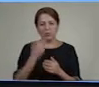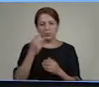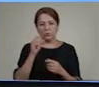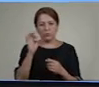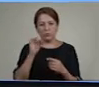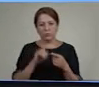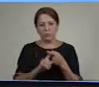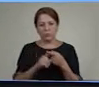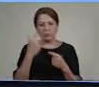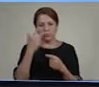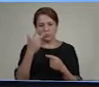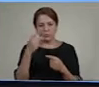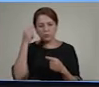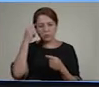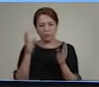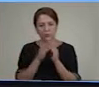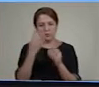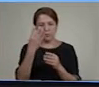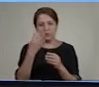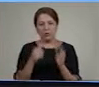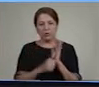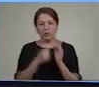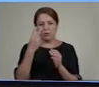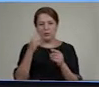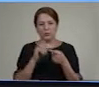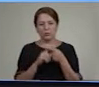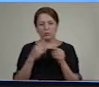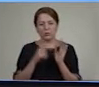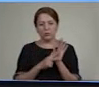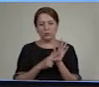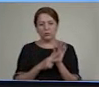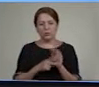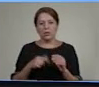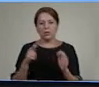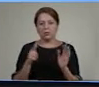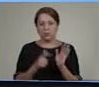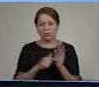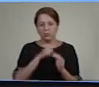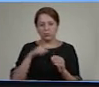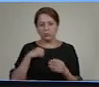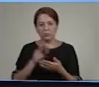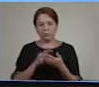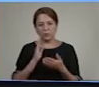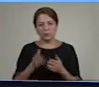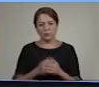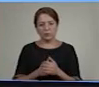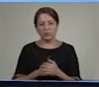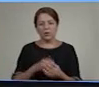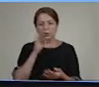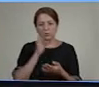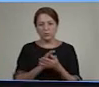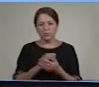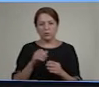ni qo'shsak 3 dildigi bilan 4. 6 ga 2 ni qo'shsak 8, 7 ni o'zini yozamiz. Demak, yig'indi